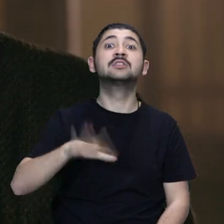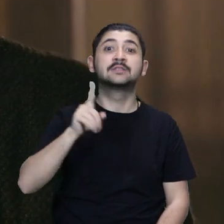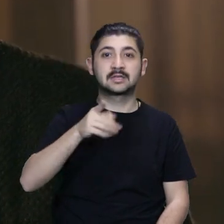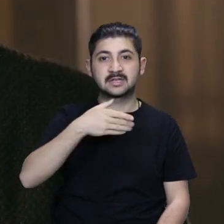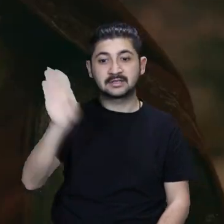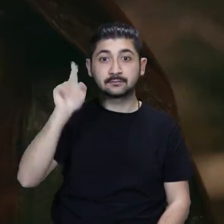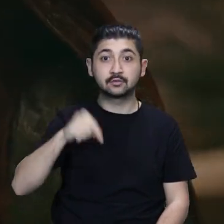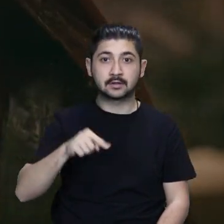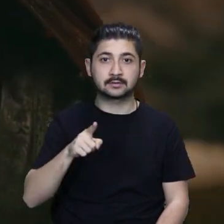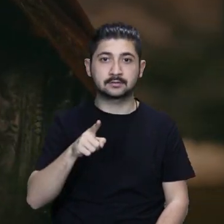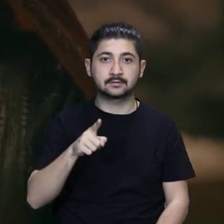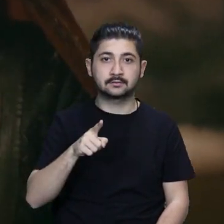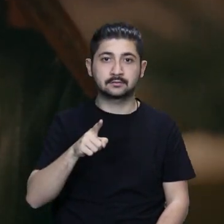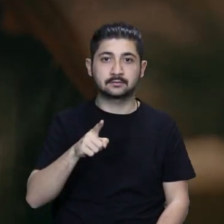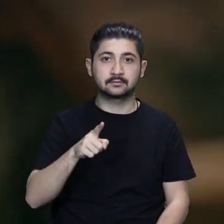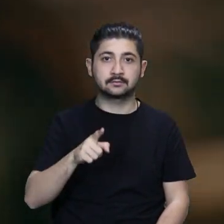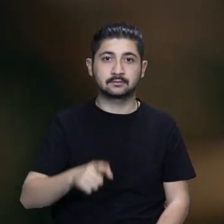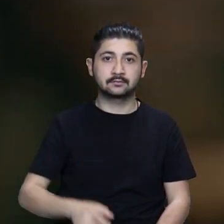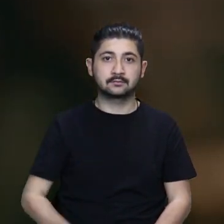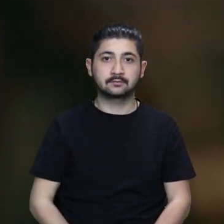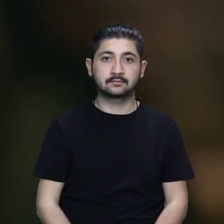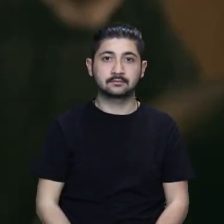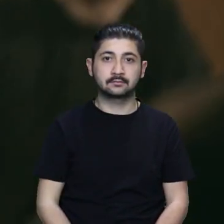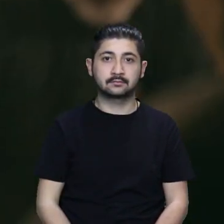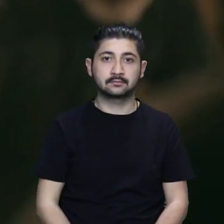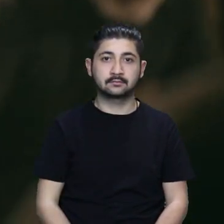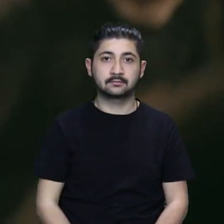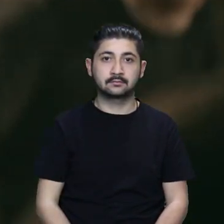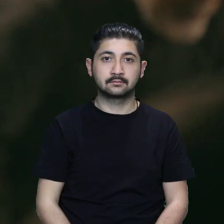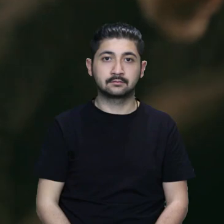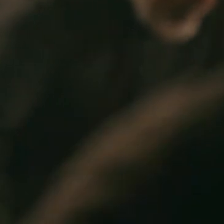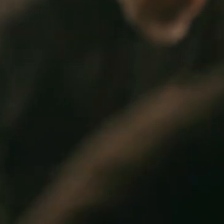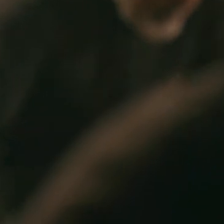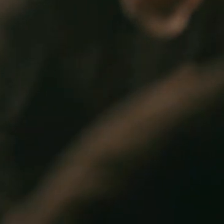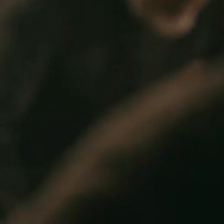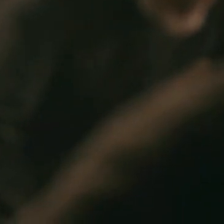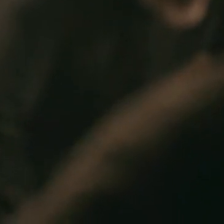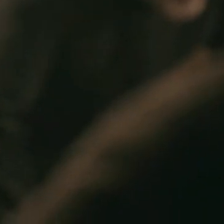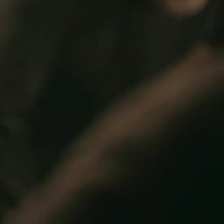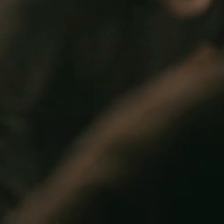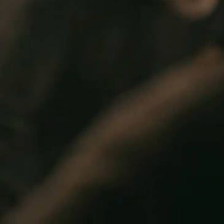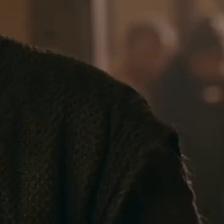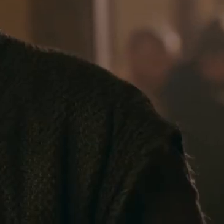Etmeyeceksin, git buradan. Neccar kendisinden hayli uzun ve yapılı olan Mevlüt'ü süzüyor.